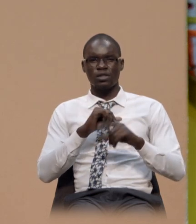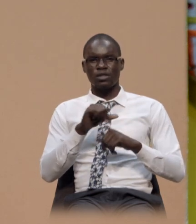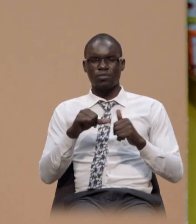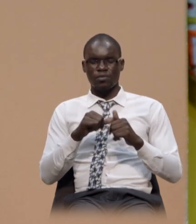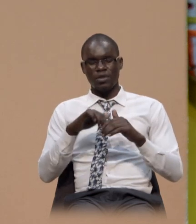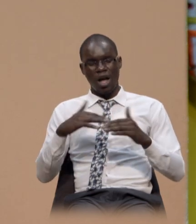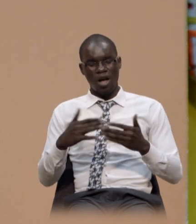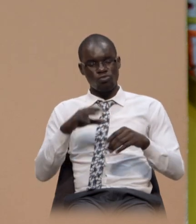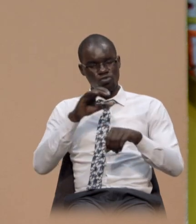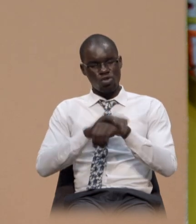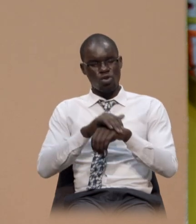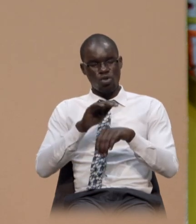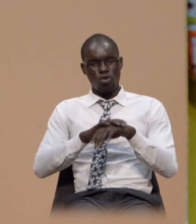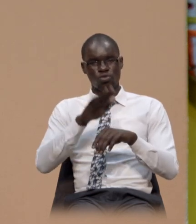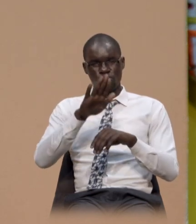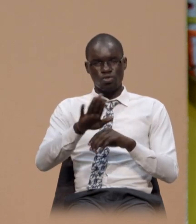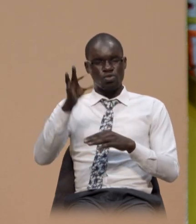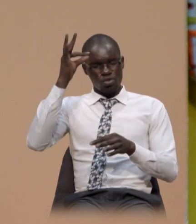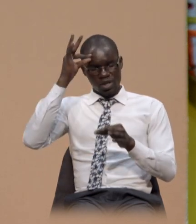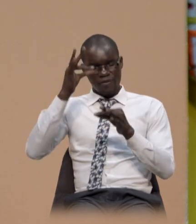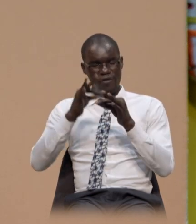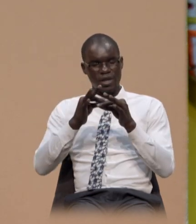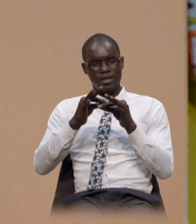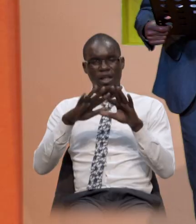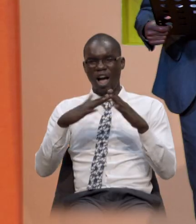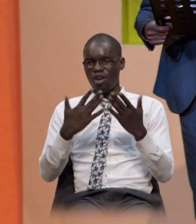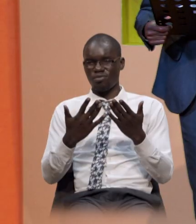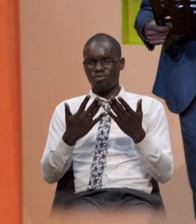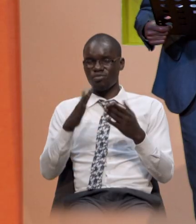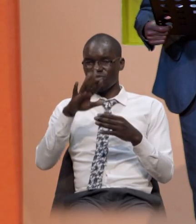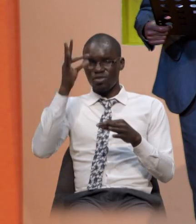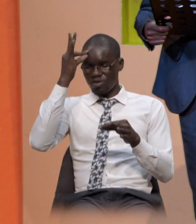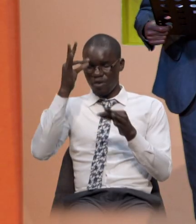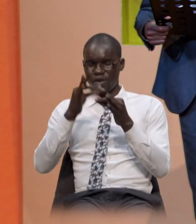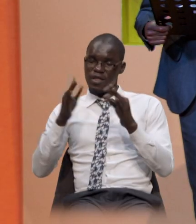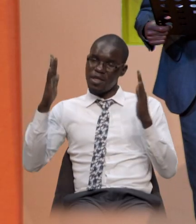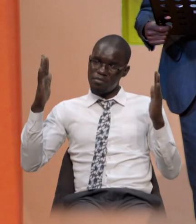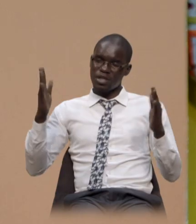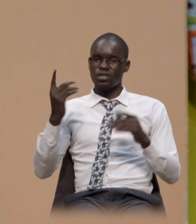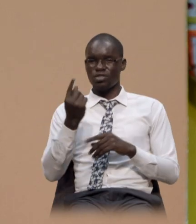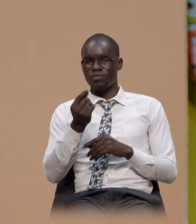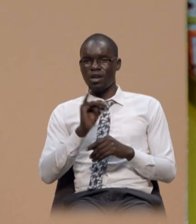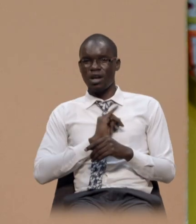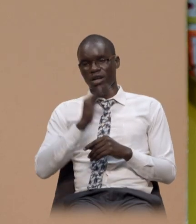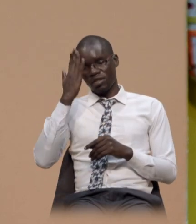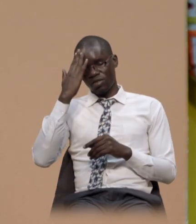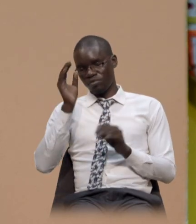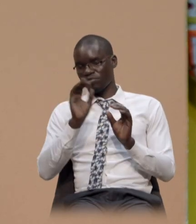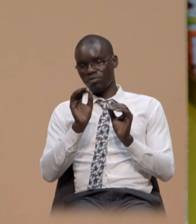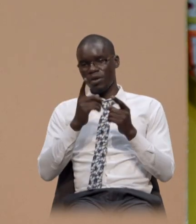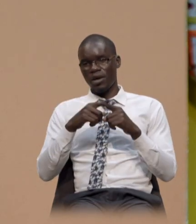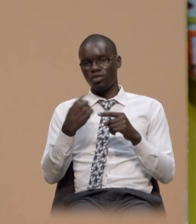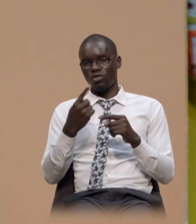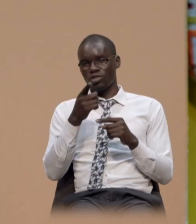kushikilia imani. Una imani kiasi gani? Ni kubwa ama ni ndogo? Mimi sijui, ni wewe na Mungu